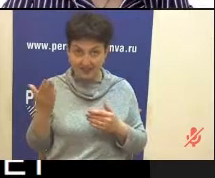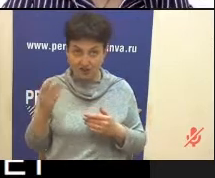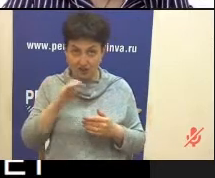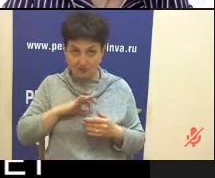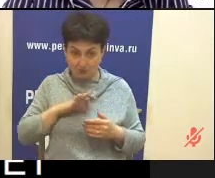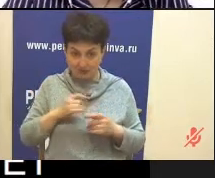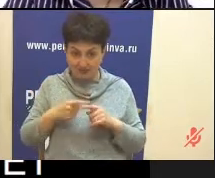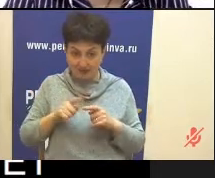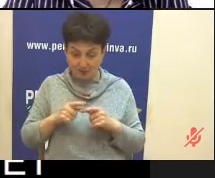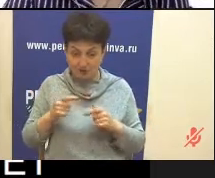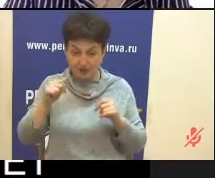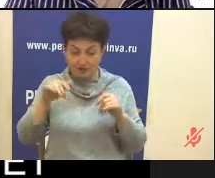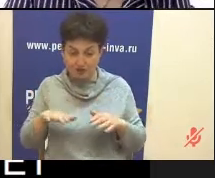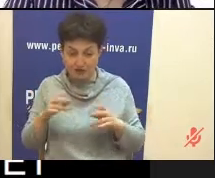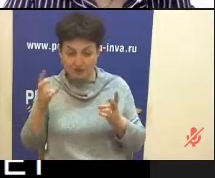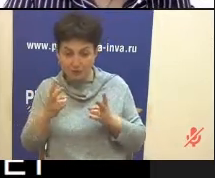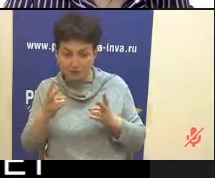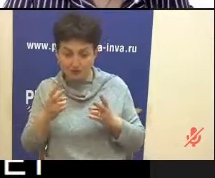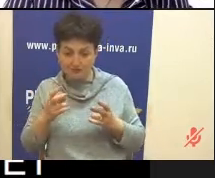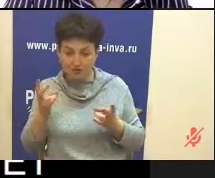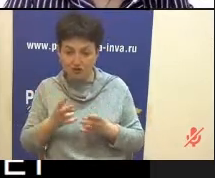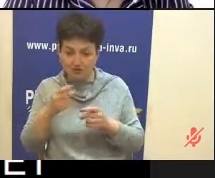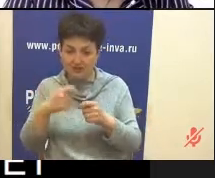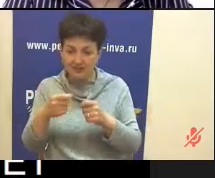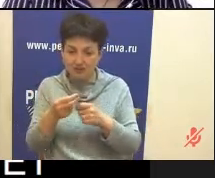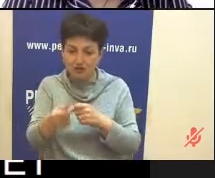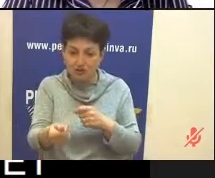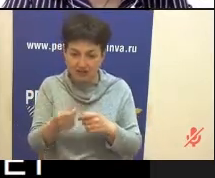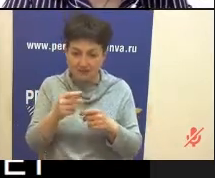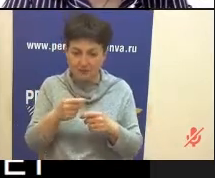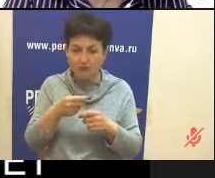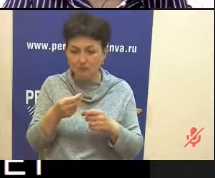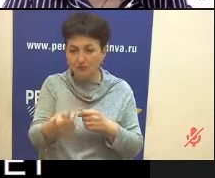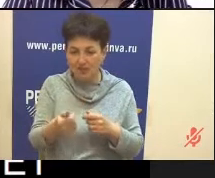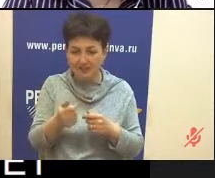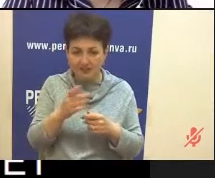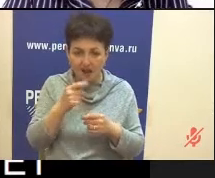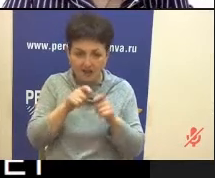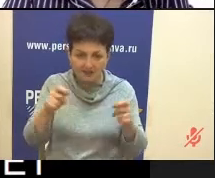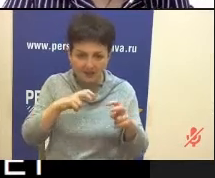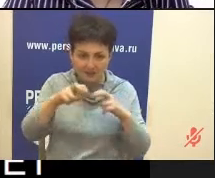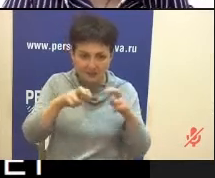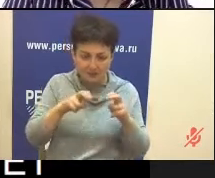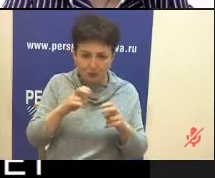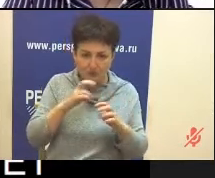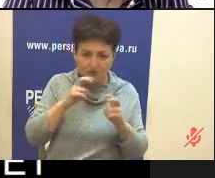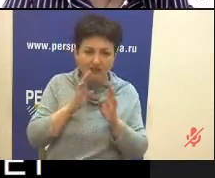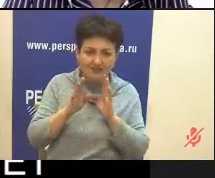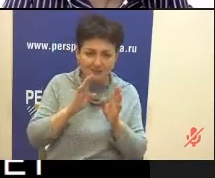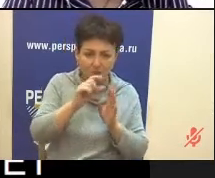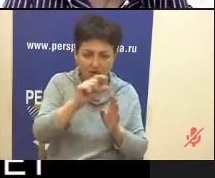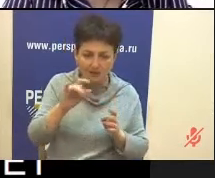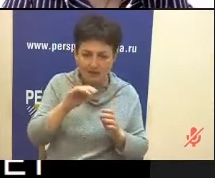что внешний пользователь, который в данный момент решает, стоит ли ему жертвовать на благотворительность, открывает переписку на Фейсбуке где-нибудь